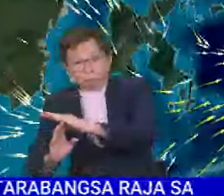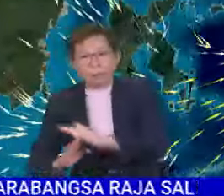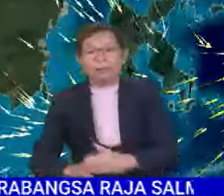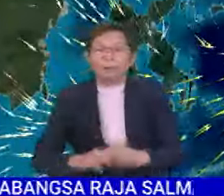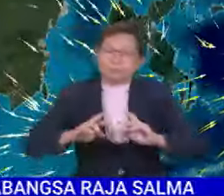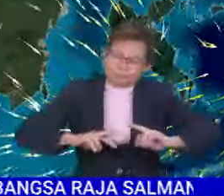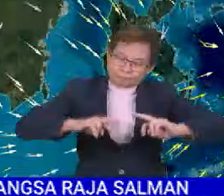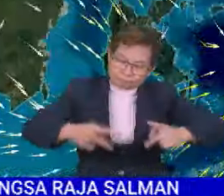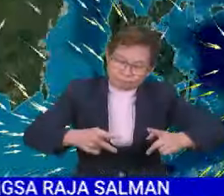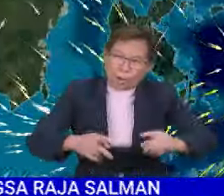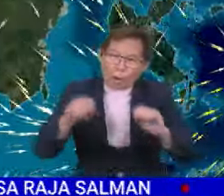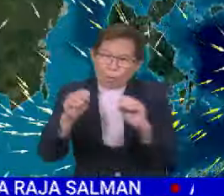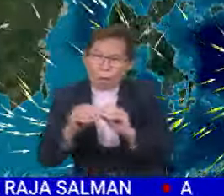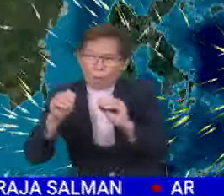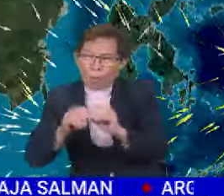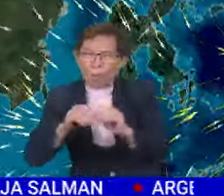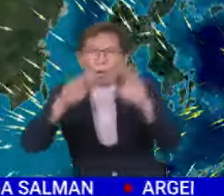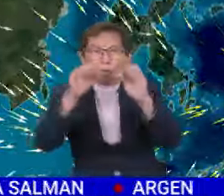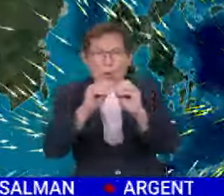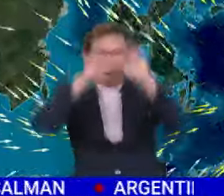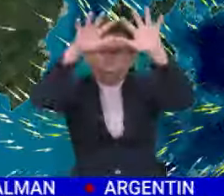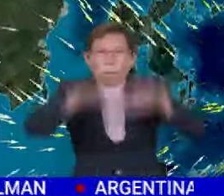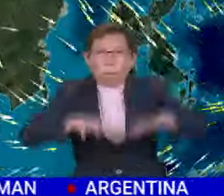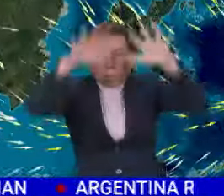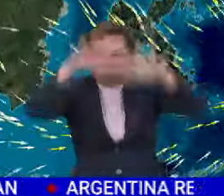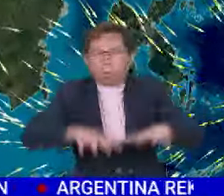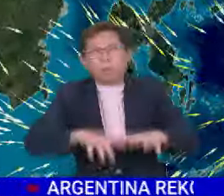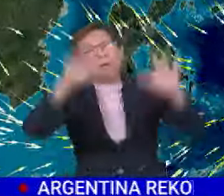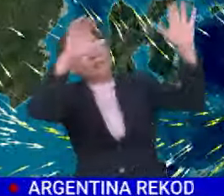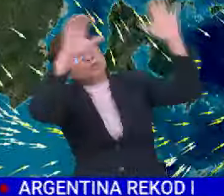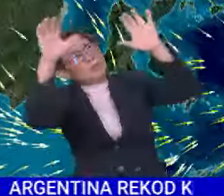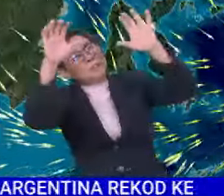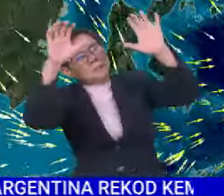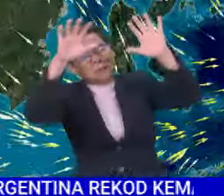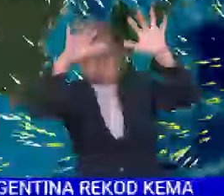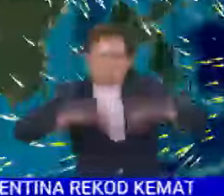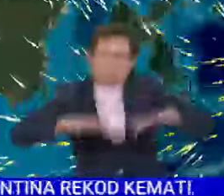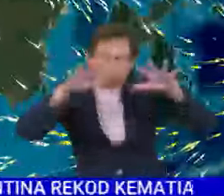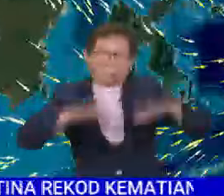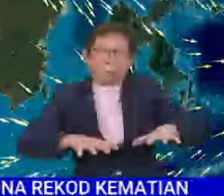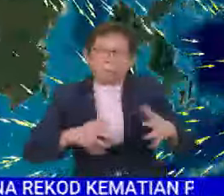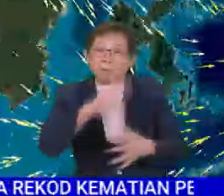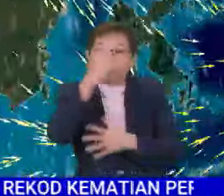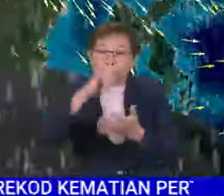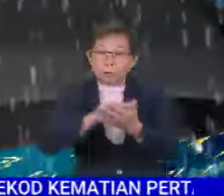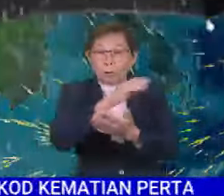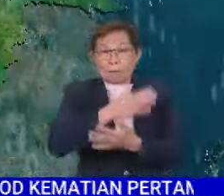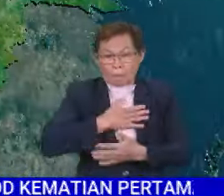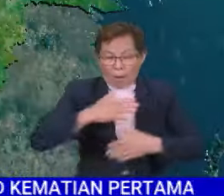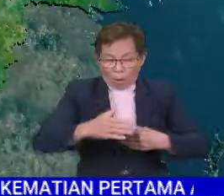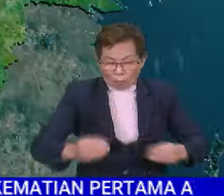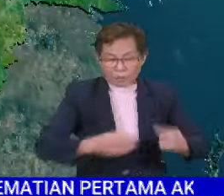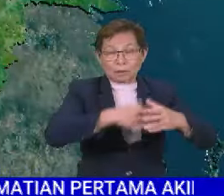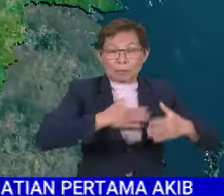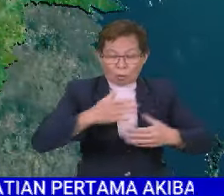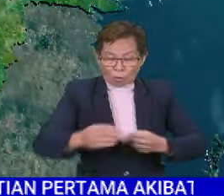akan menyebabkan peningkatan kelembapan yang boleh menyebabkan keadaan cuaca yang agak lembap. Justru itu, Met Malaysia telah pun